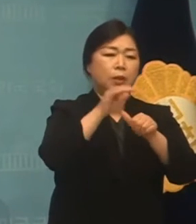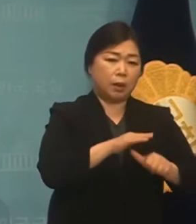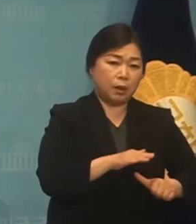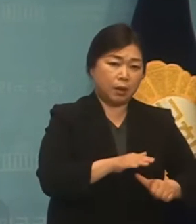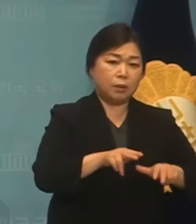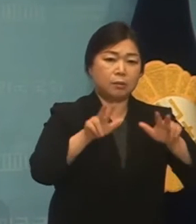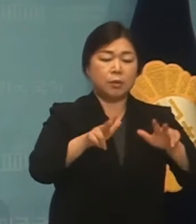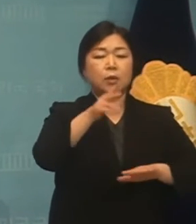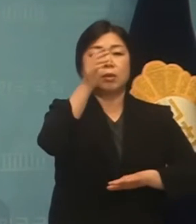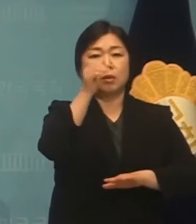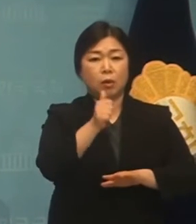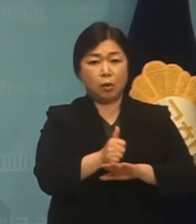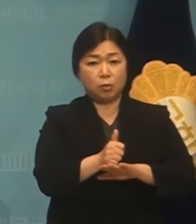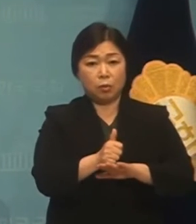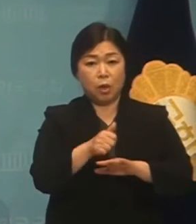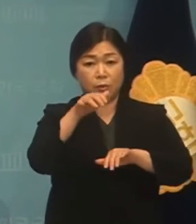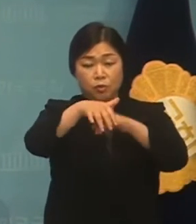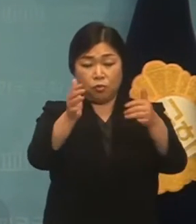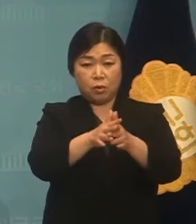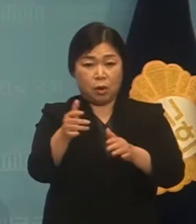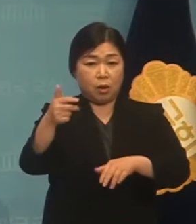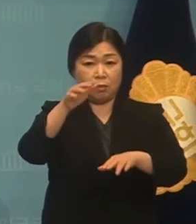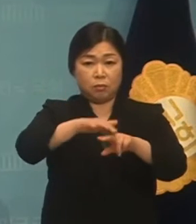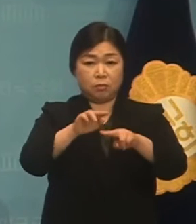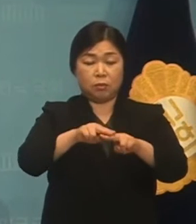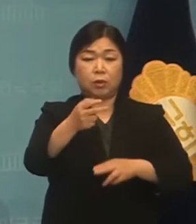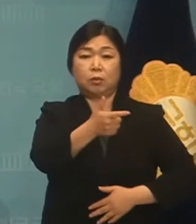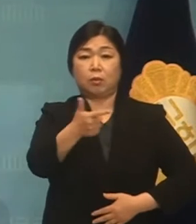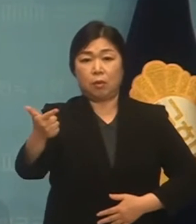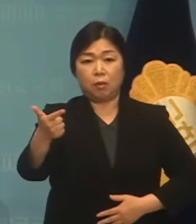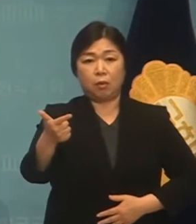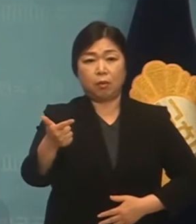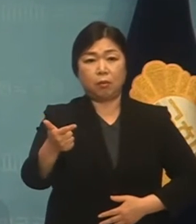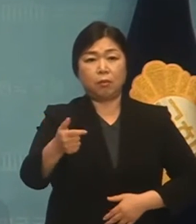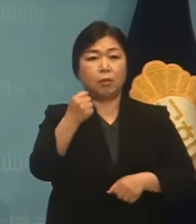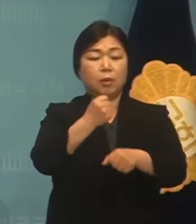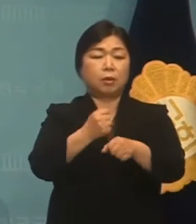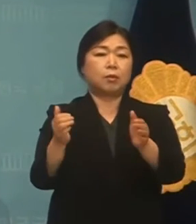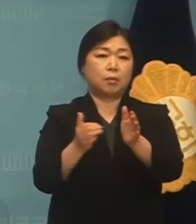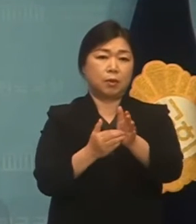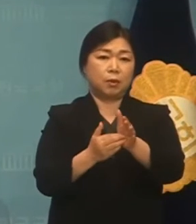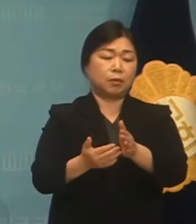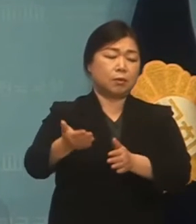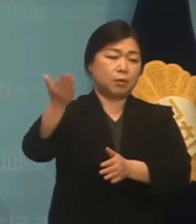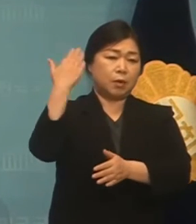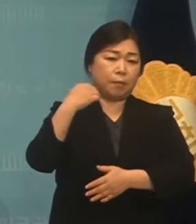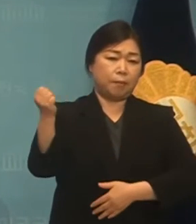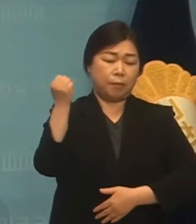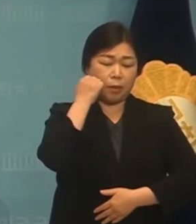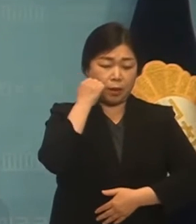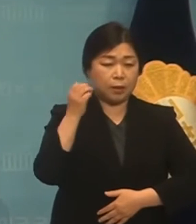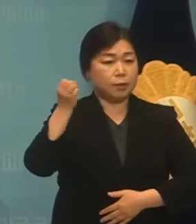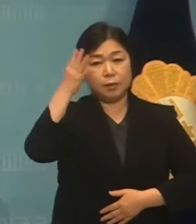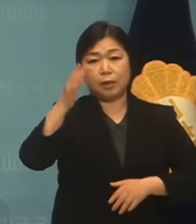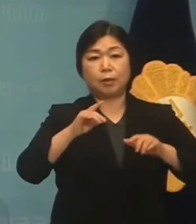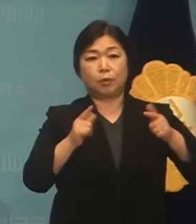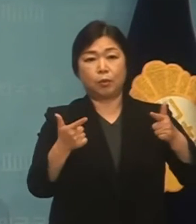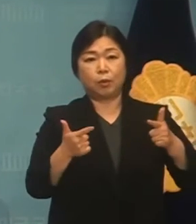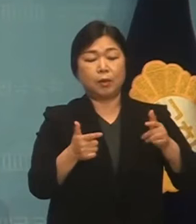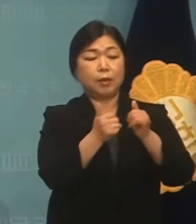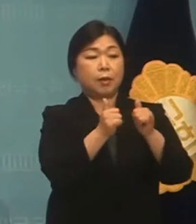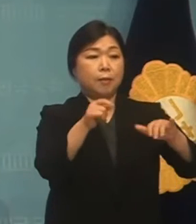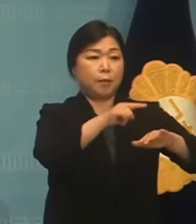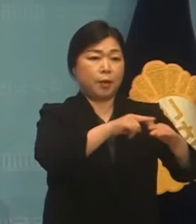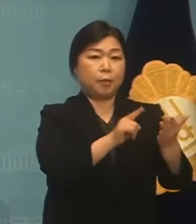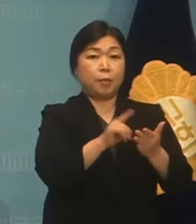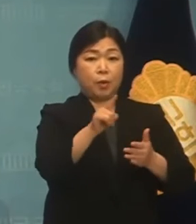기형적인 의회 독재가 탄생하게 되었습니다. 지난 역사적 경험을 잊지 않고 민심이 무엇인지 정확히